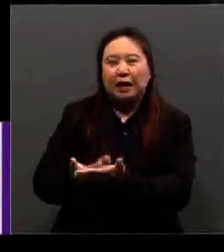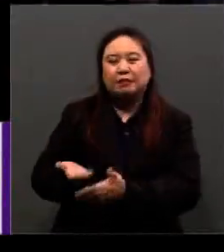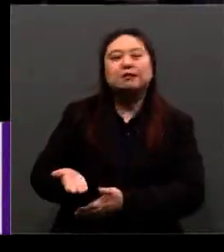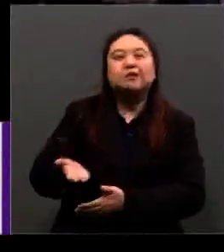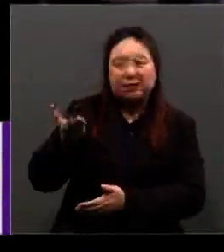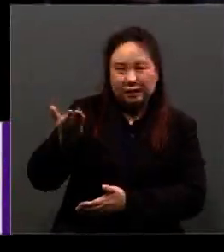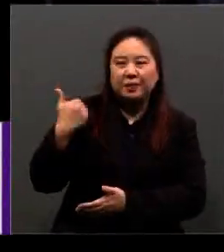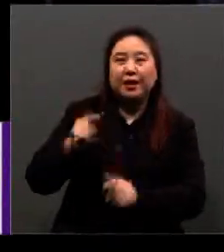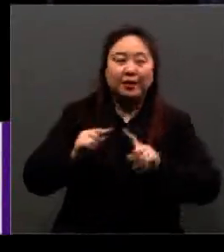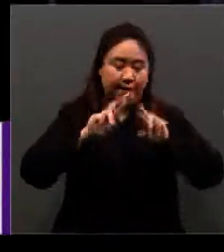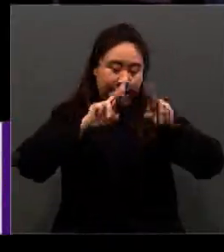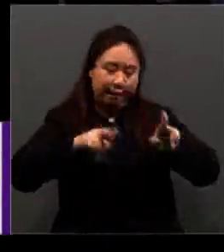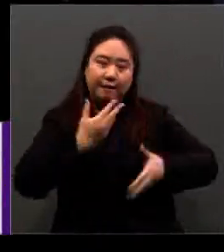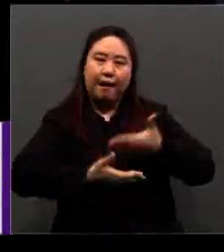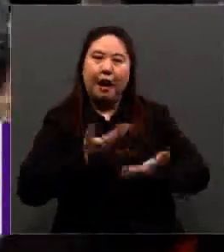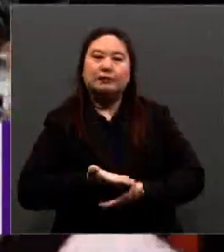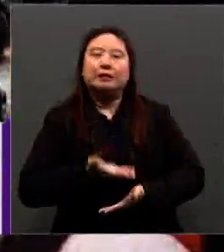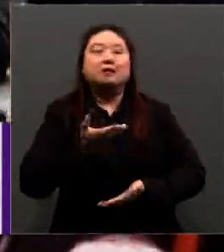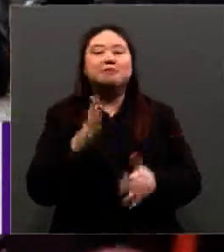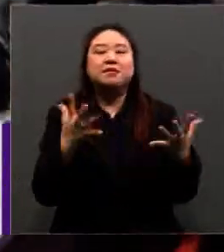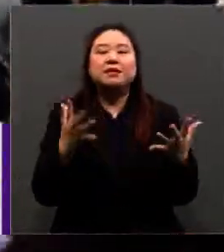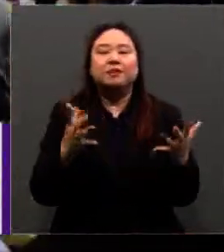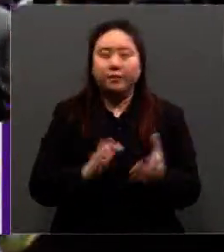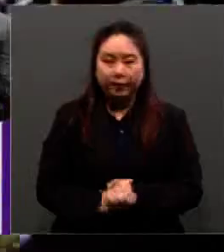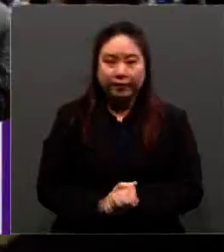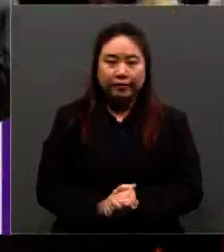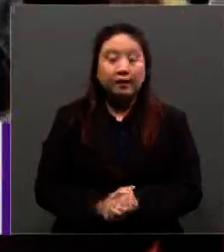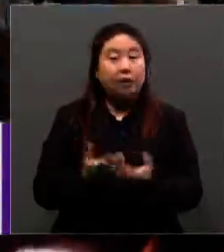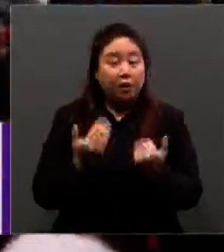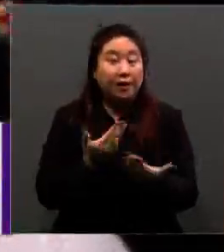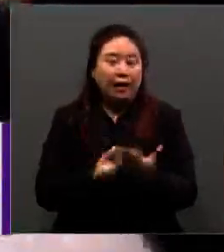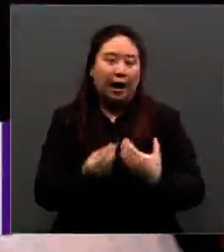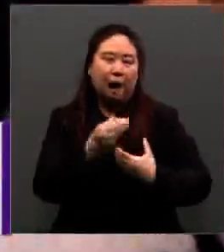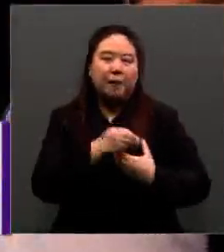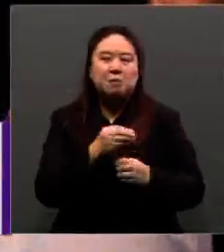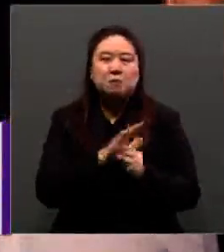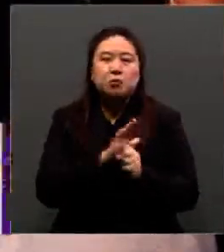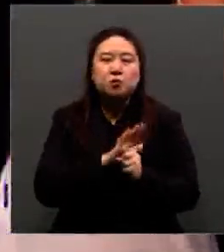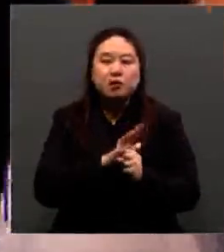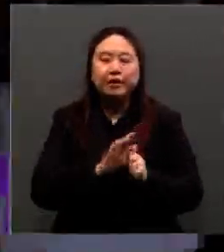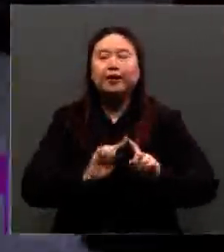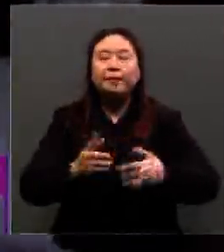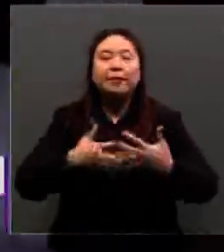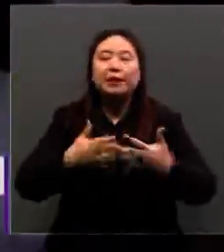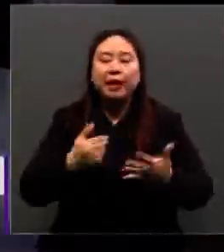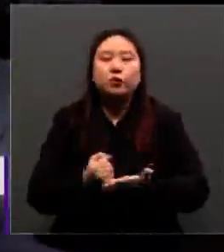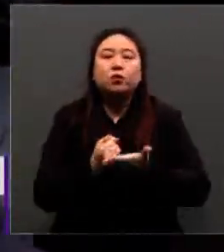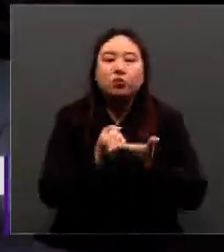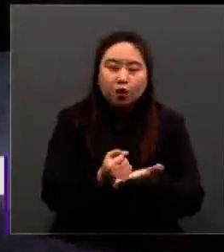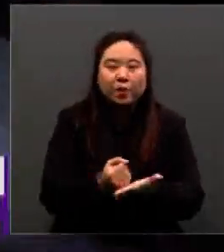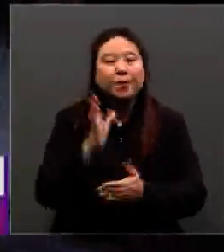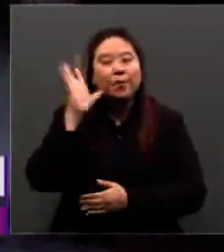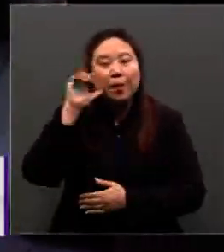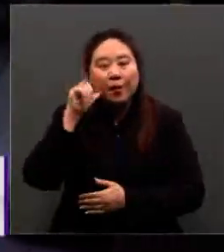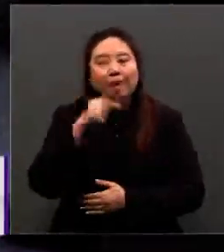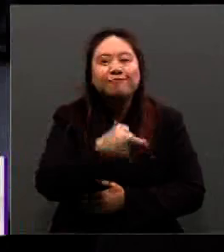แต่ว่าทางร้านไม่ได้ขึ้นราคาอะไรนะคะเจ้าของร้านบอกว่าแม้จะได้กำไรไม่มากก็ถือว่าเป็นการช่วยบรรเทาแ